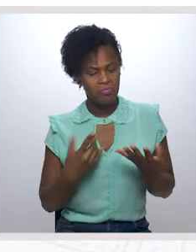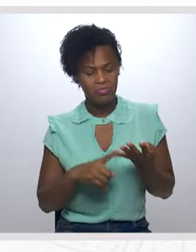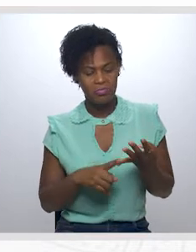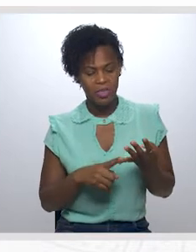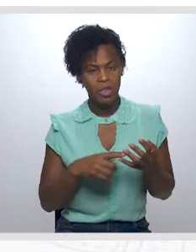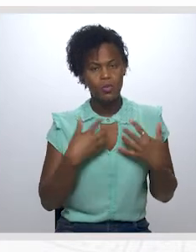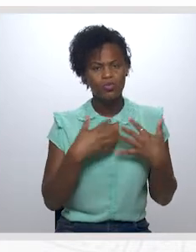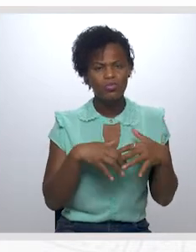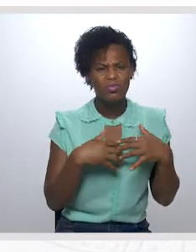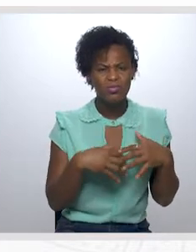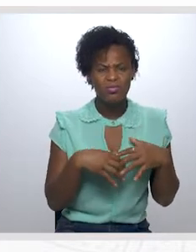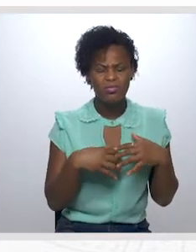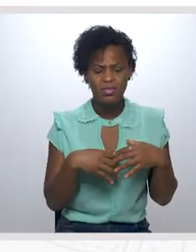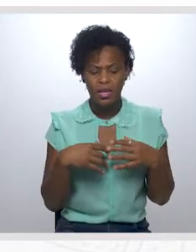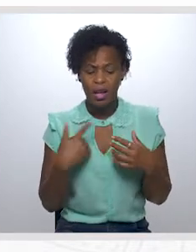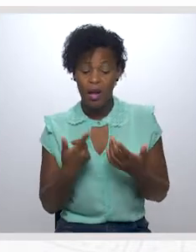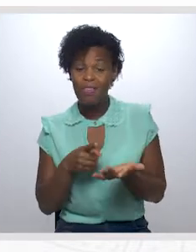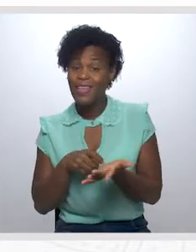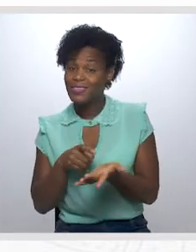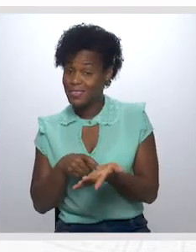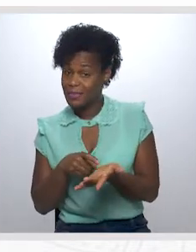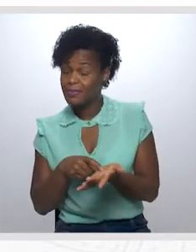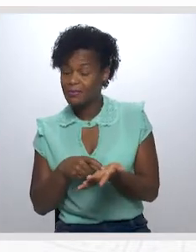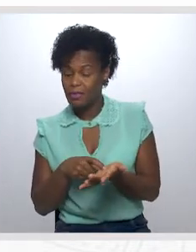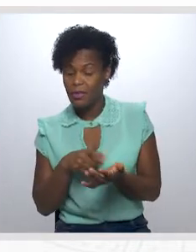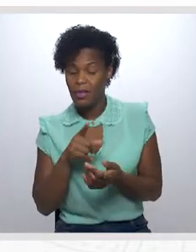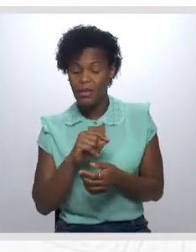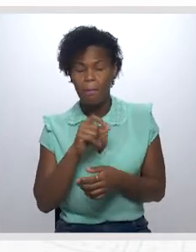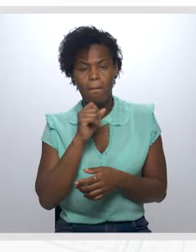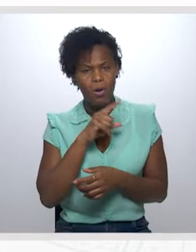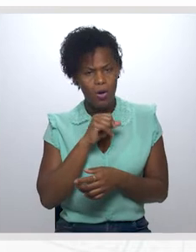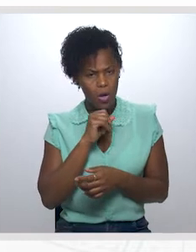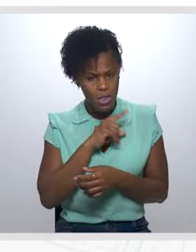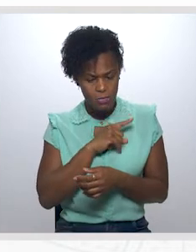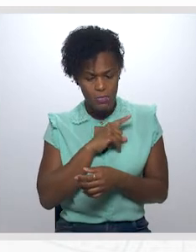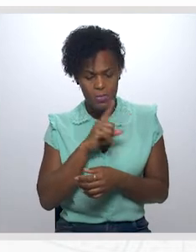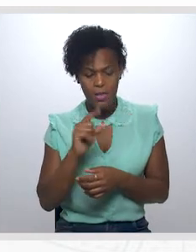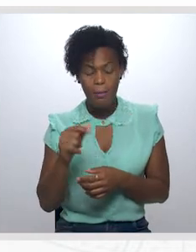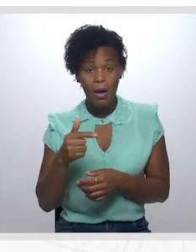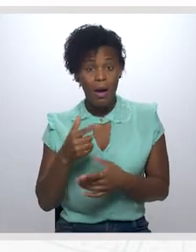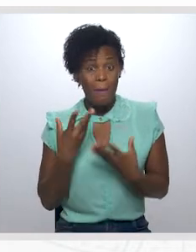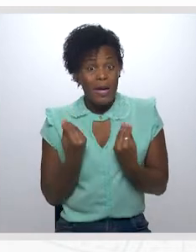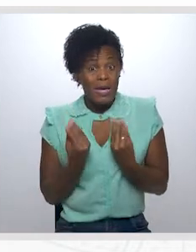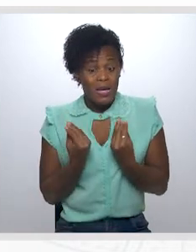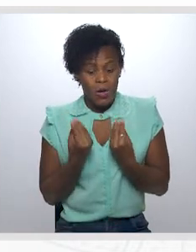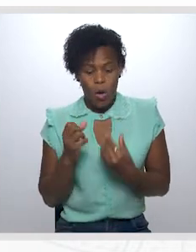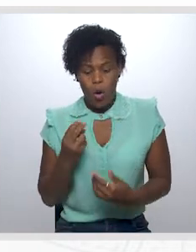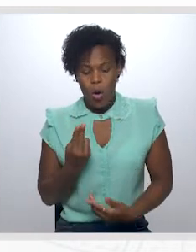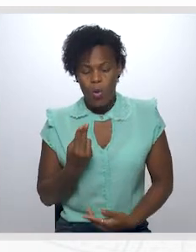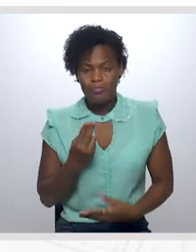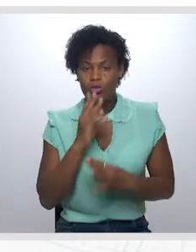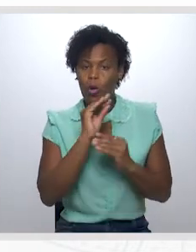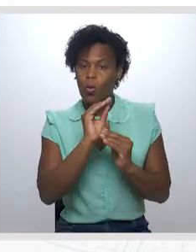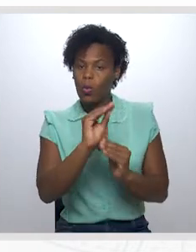le doute, la nécessité, la possibilité, la peur